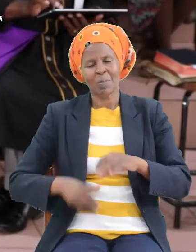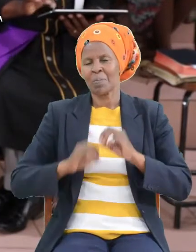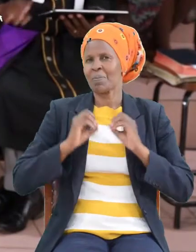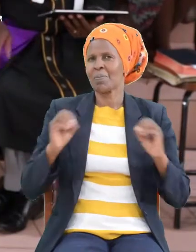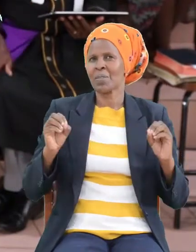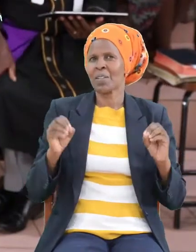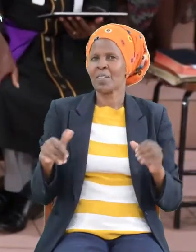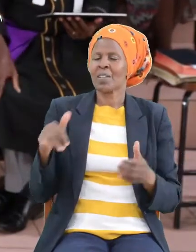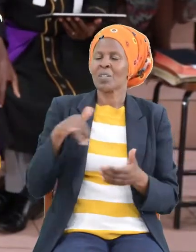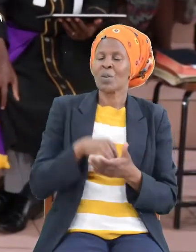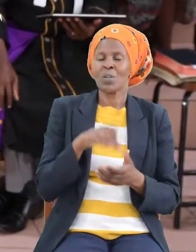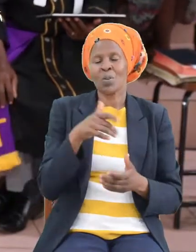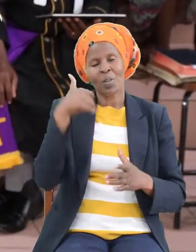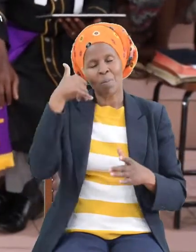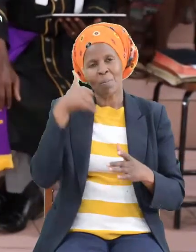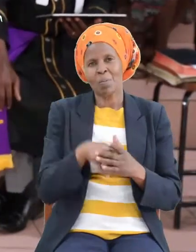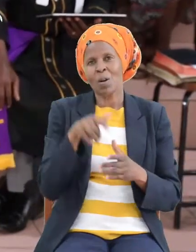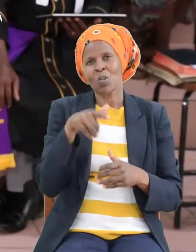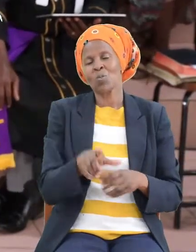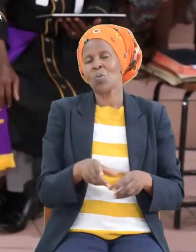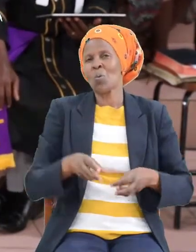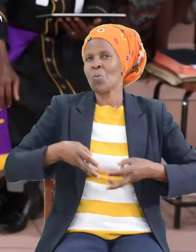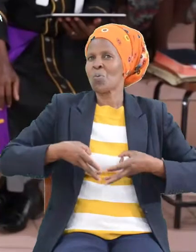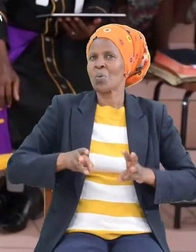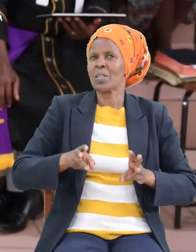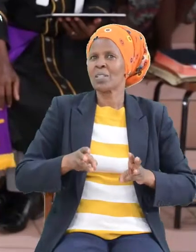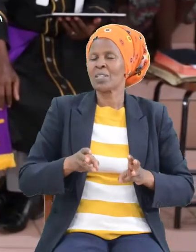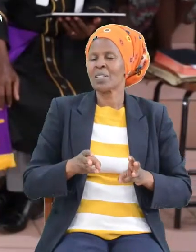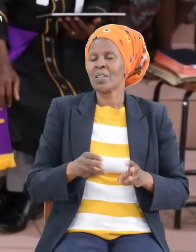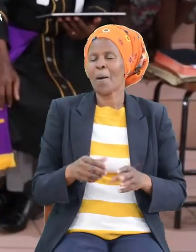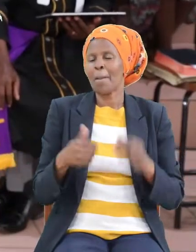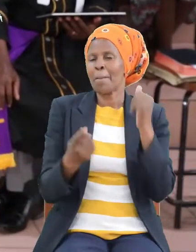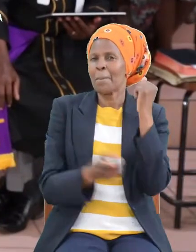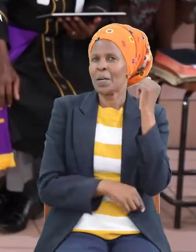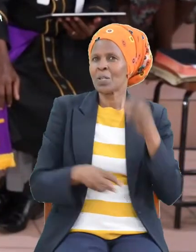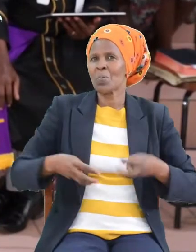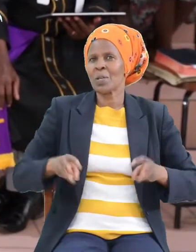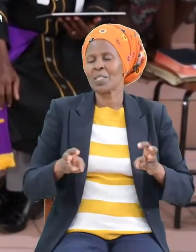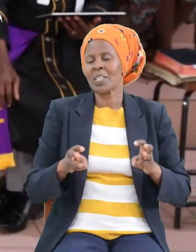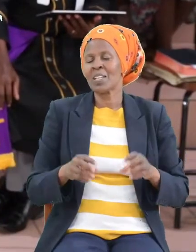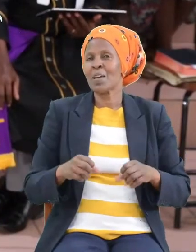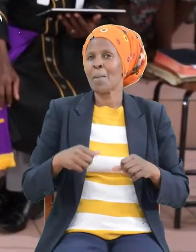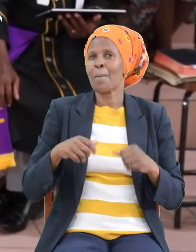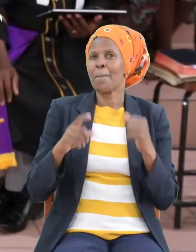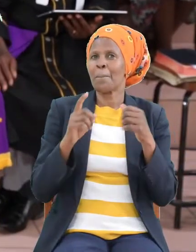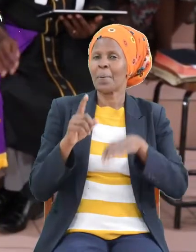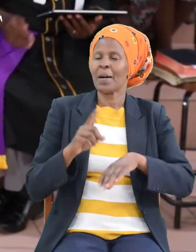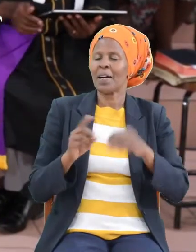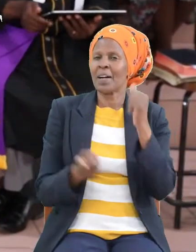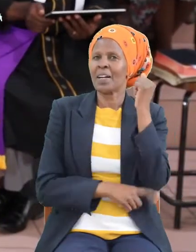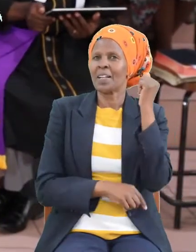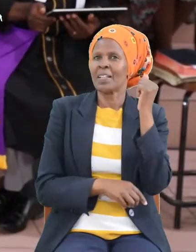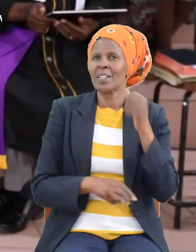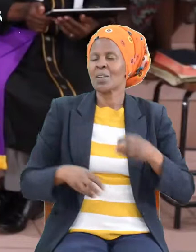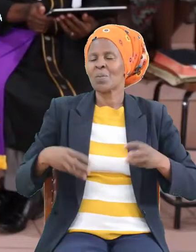Ndipo mtakazokumbuka njia zenu mbaya na matendo yenu yasiyokuwa mema.